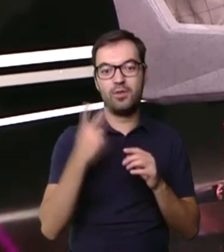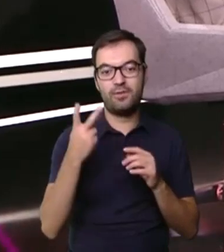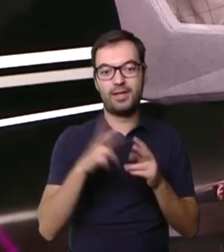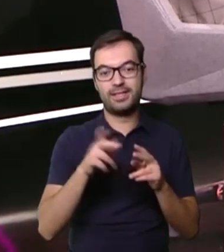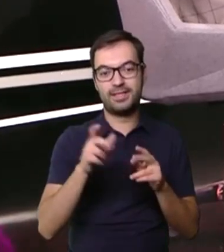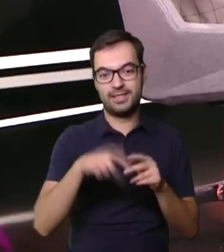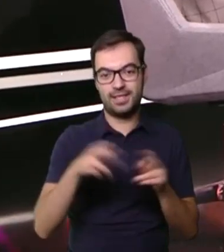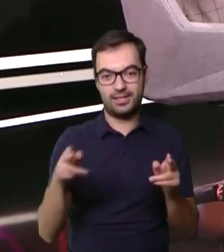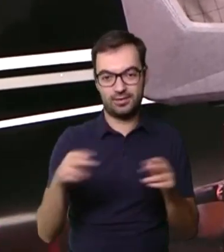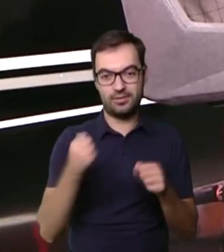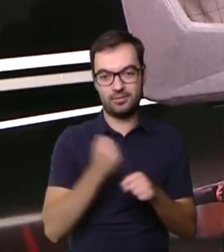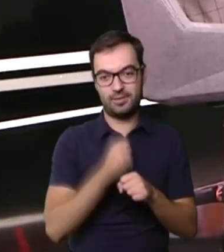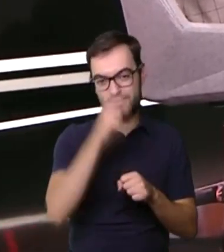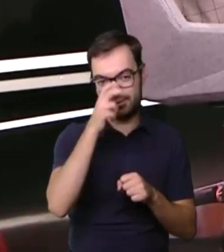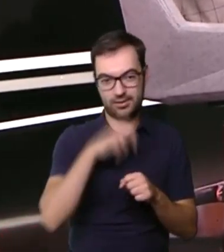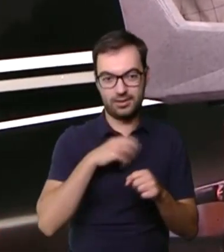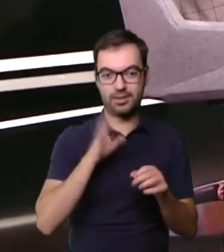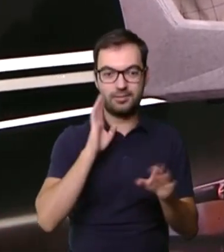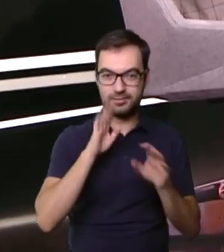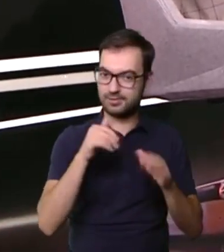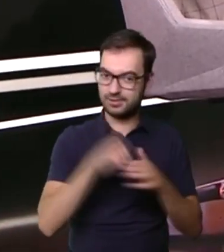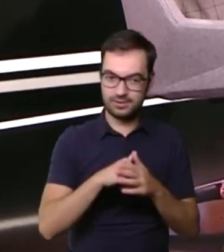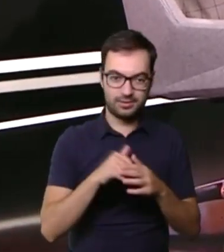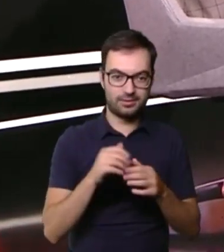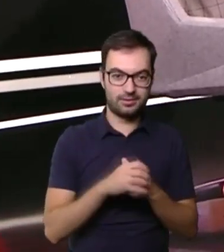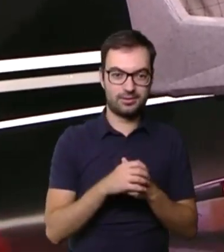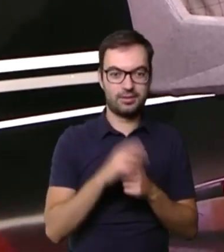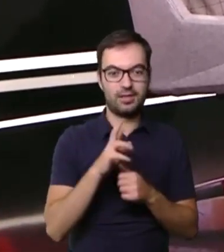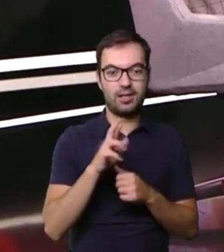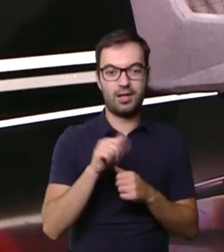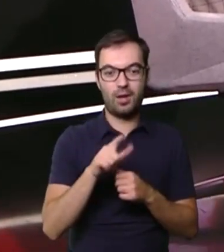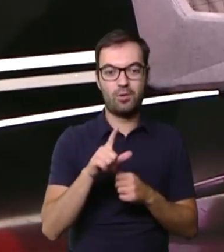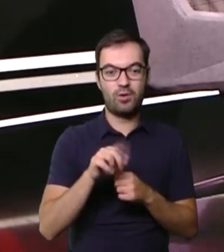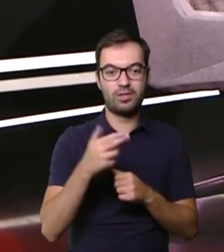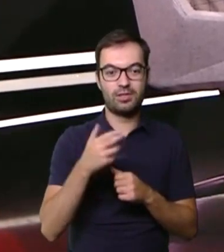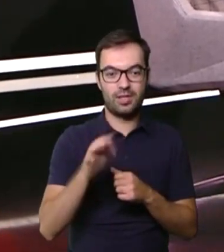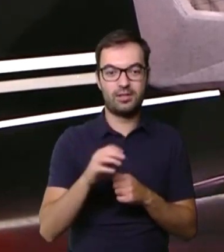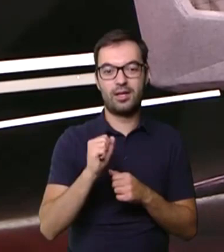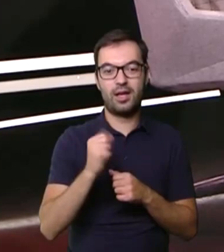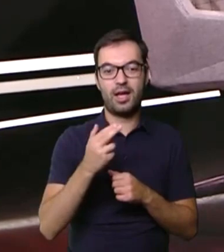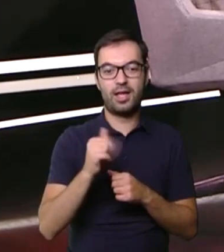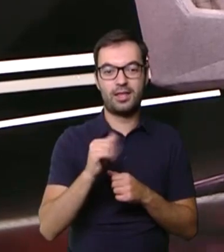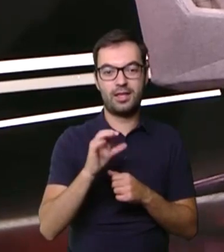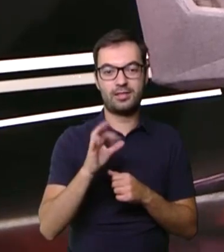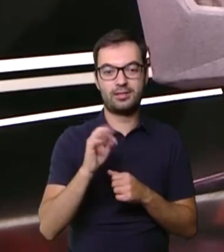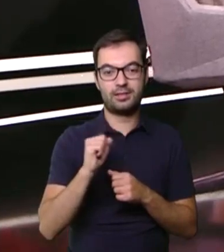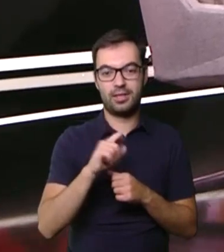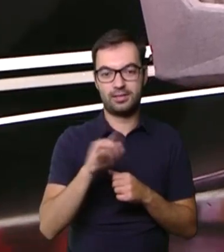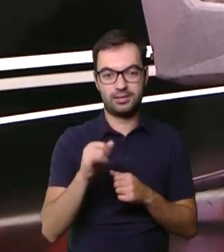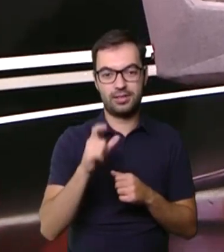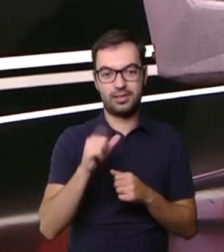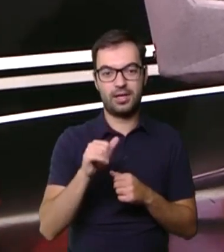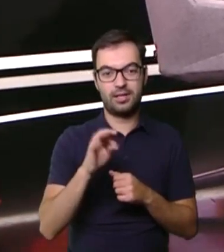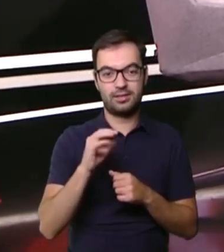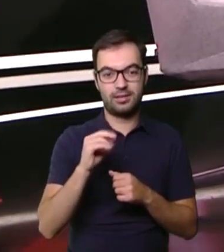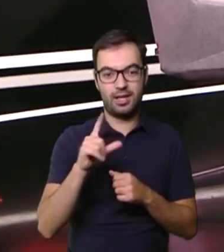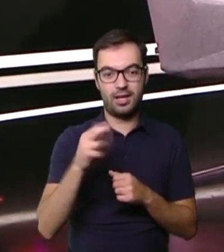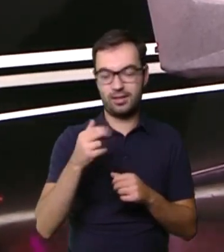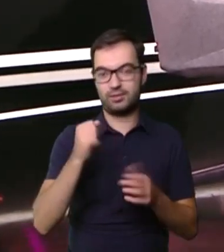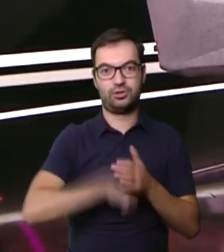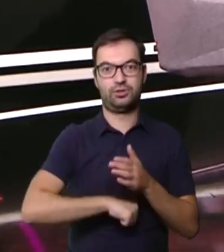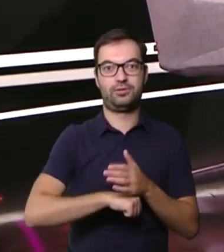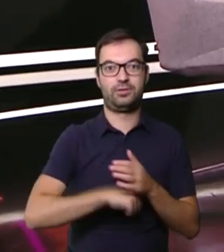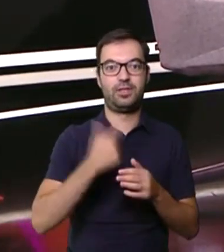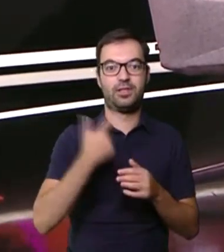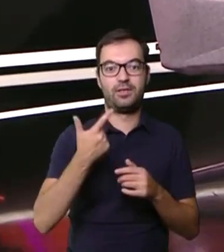pracy z reprezentacją. Tak samo się zaczął zachowywać Raul Lozano, Andrea Anastasi, Castellani. Wszyscy nagle sztywnieli tak